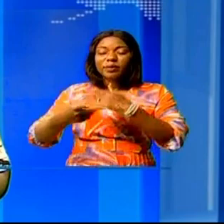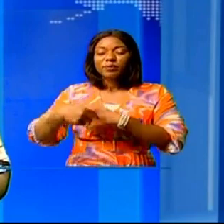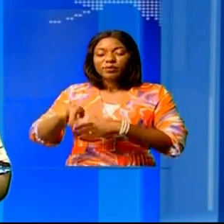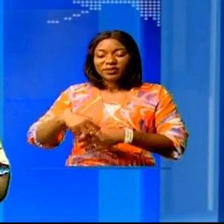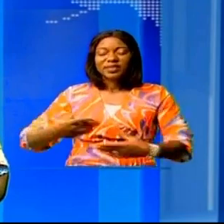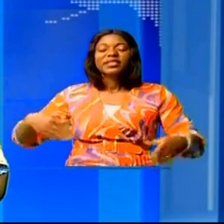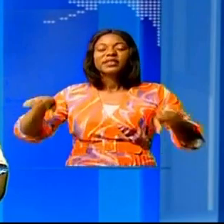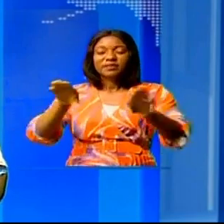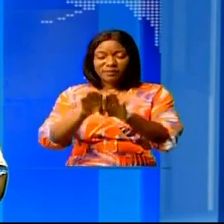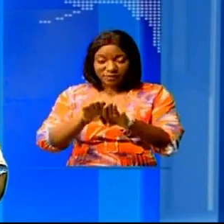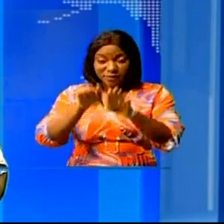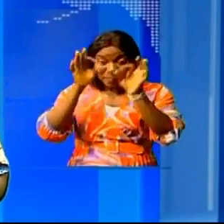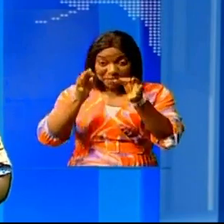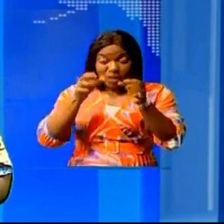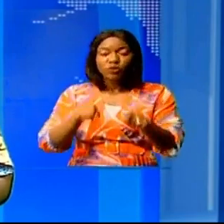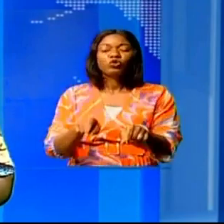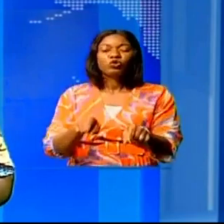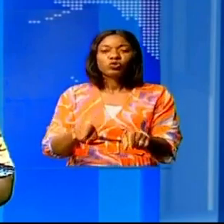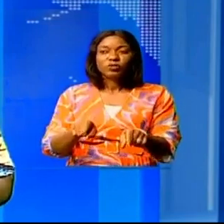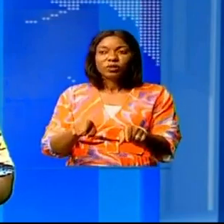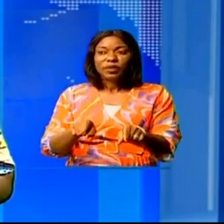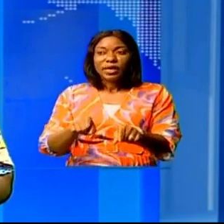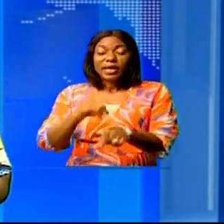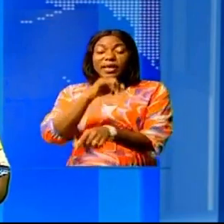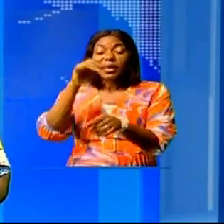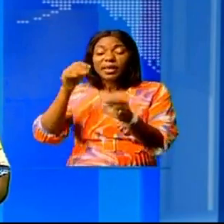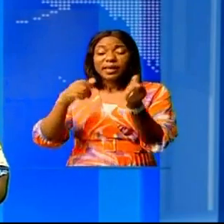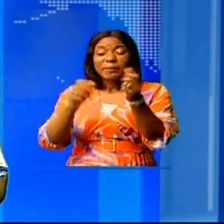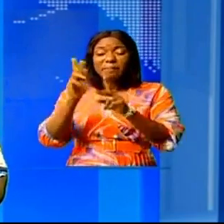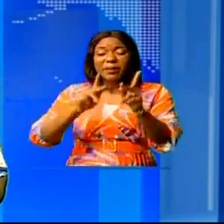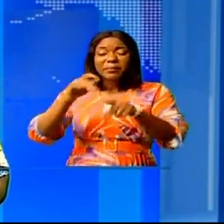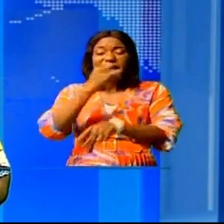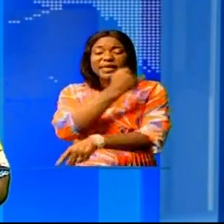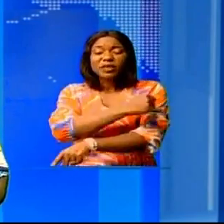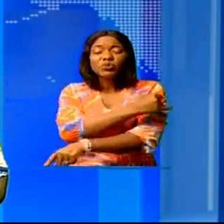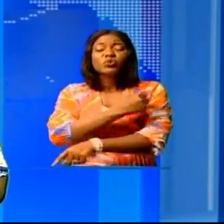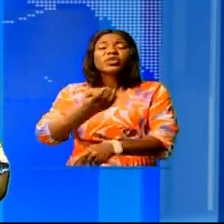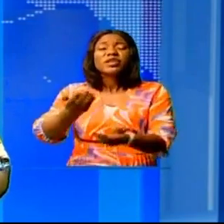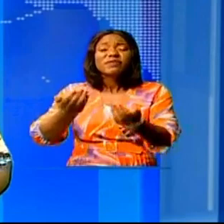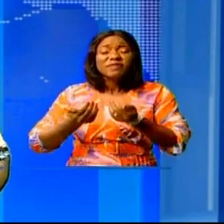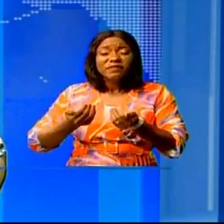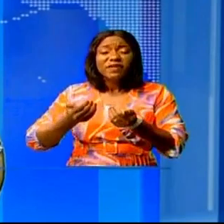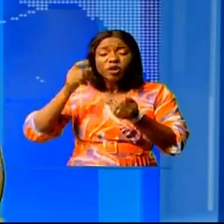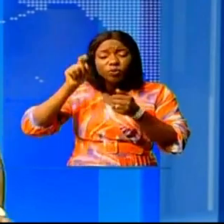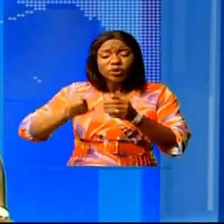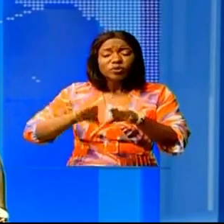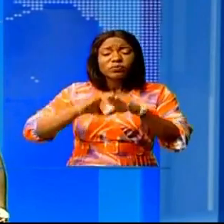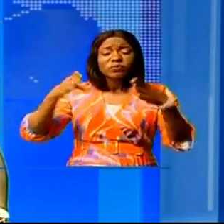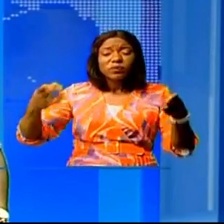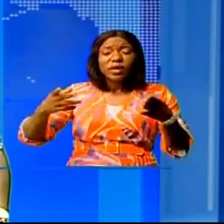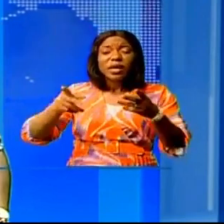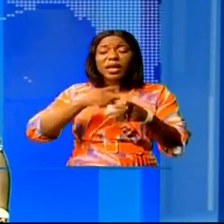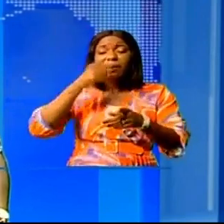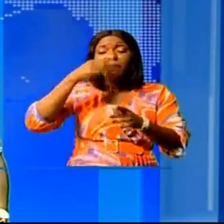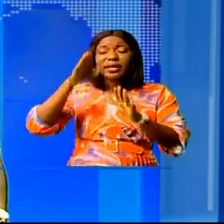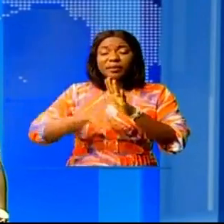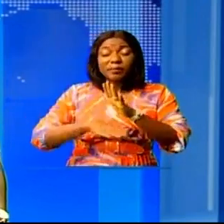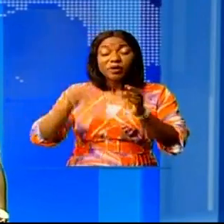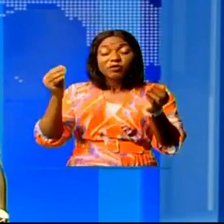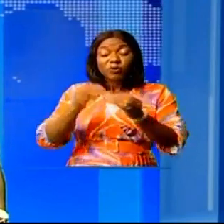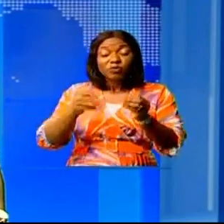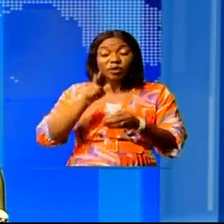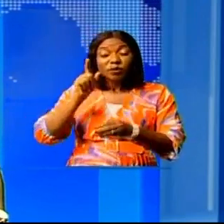la population ou la communauté itourienne vivant à Kinshasa réclame la réouverture de cette assemblée. C'est l'un des